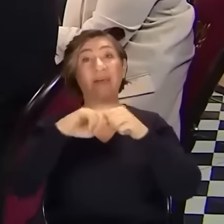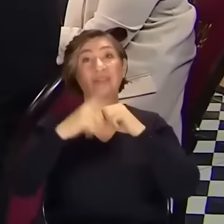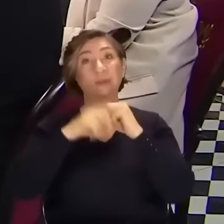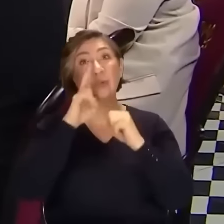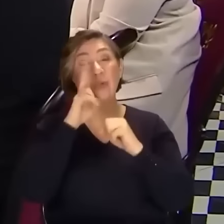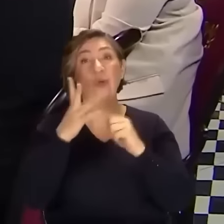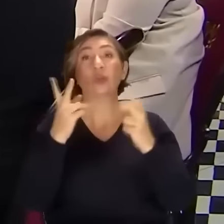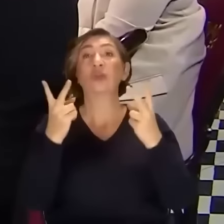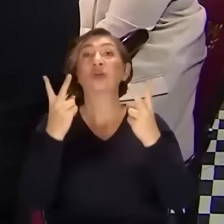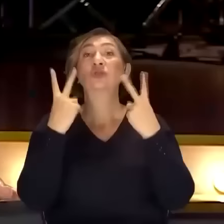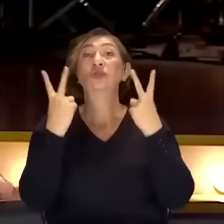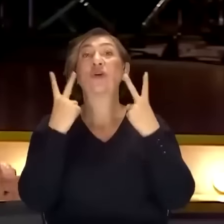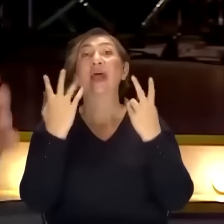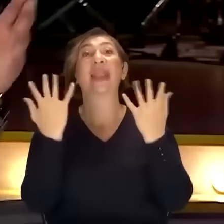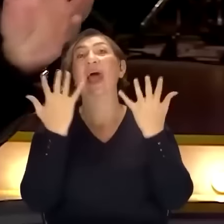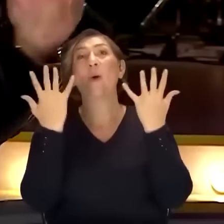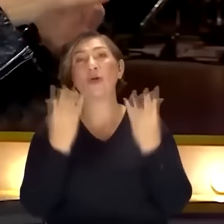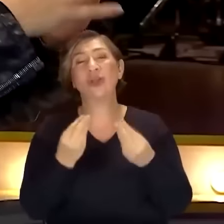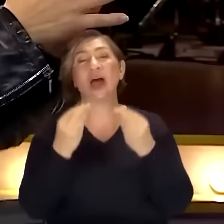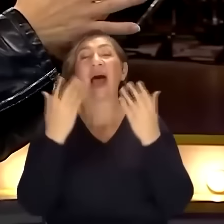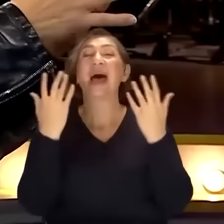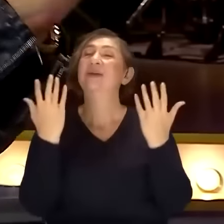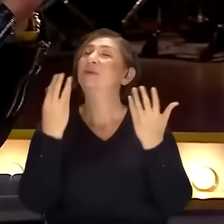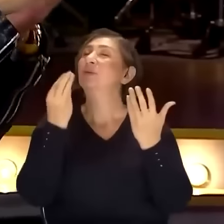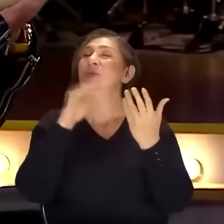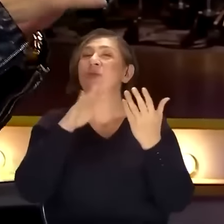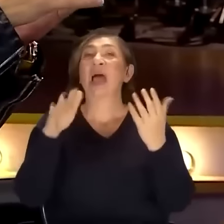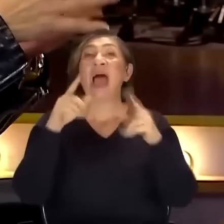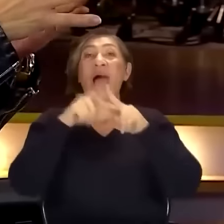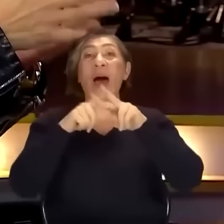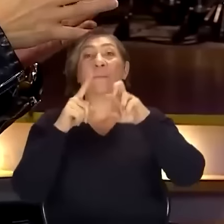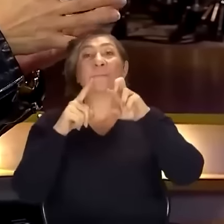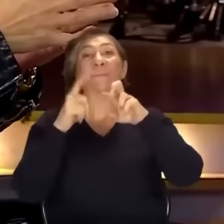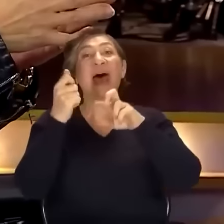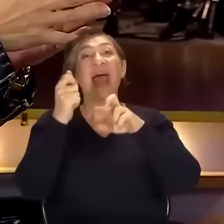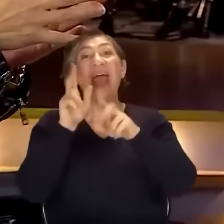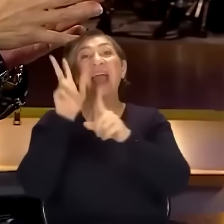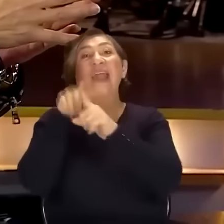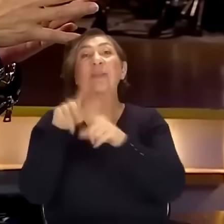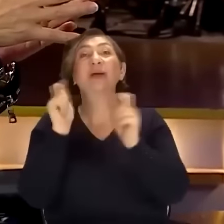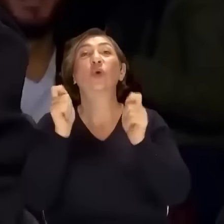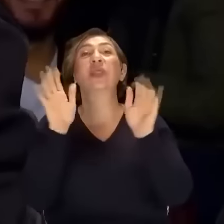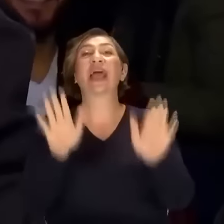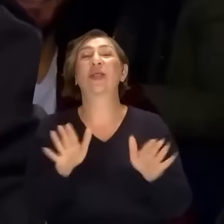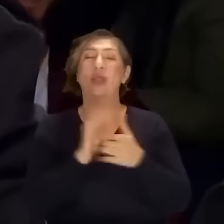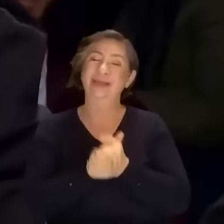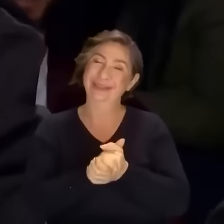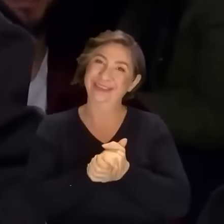son Ya bak Talk showlar ne hale geldi insanlar çocuklar ağ paraya katılmak zorunda